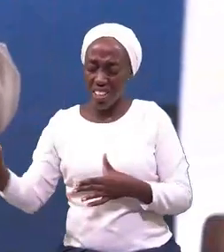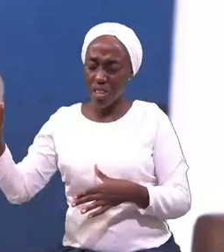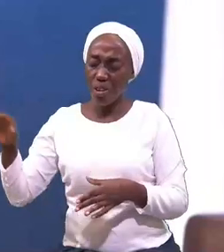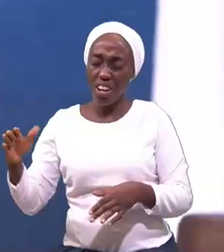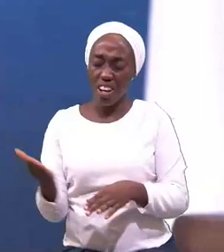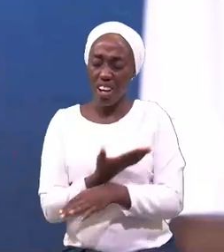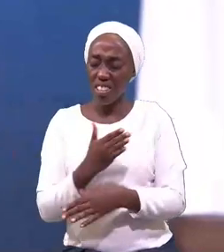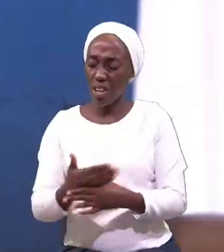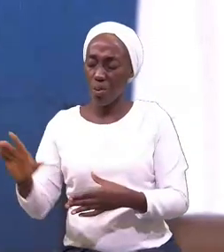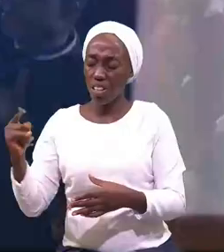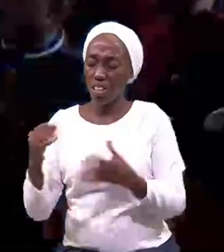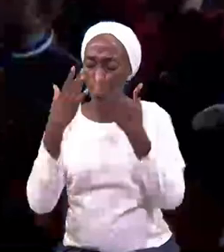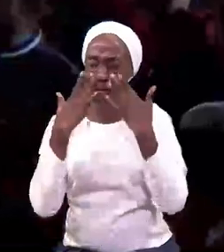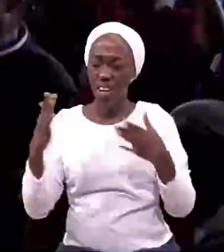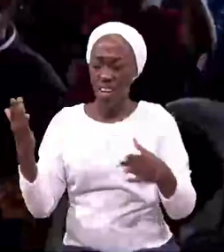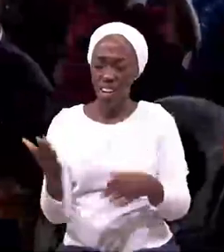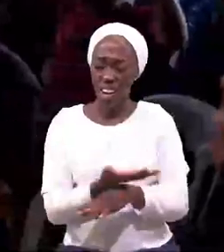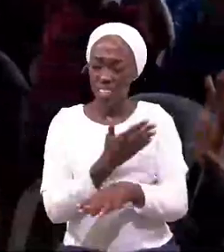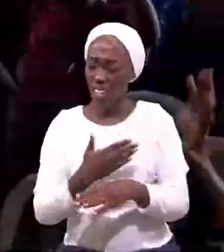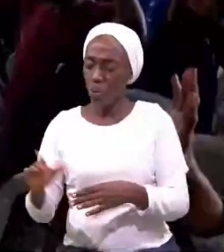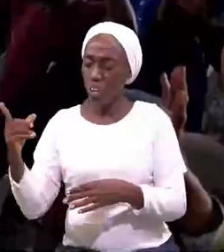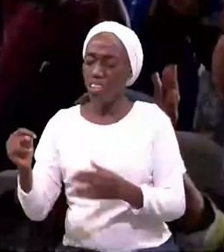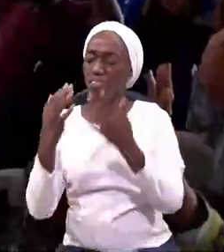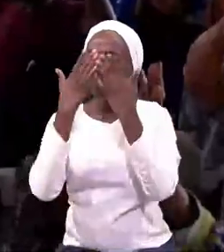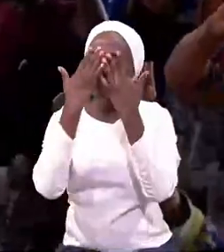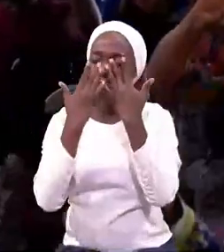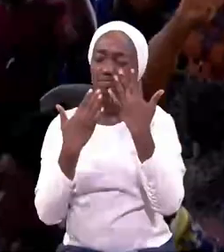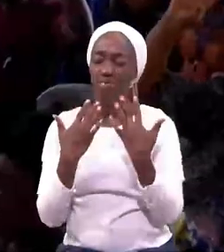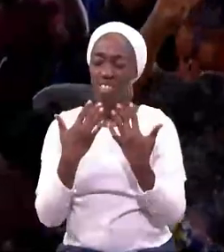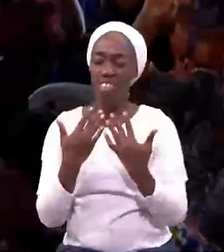rejette la tristesse. Rejette la tristesse.